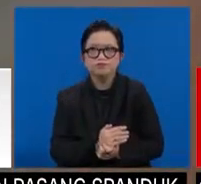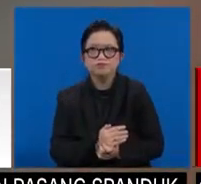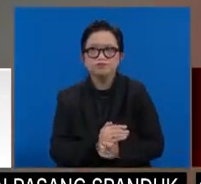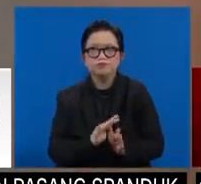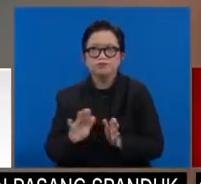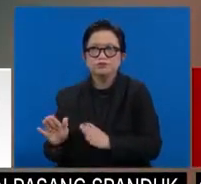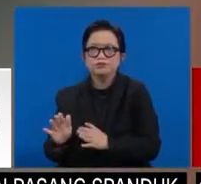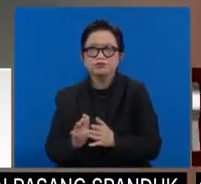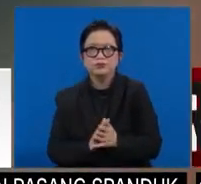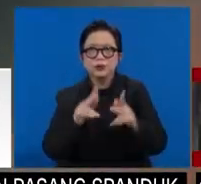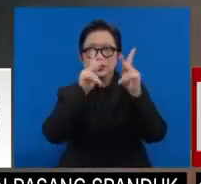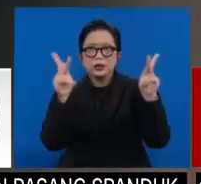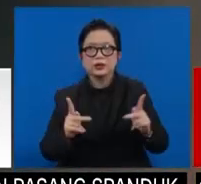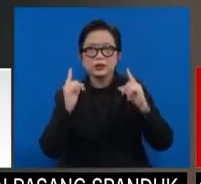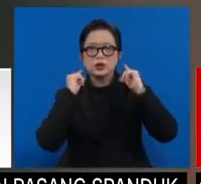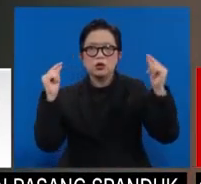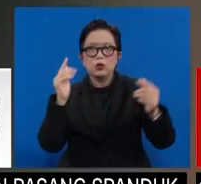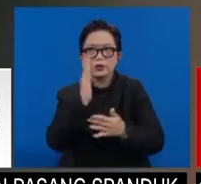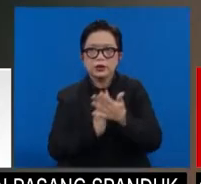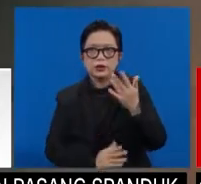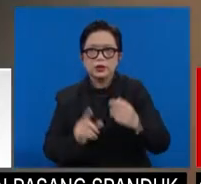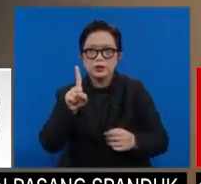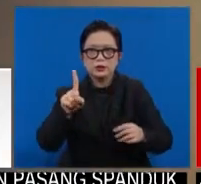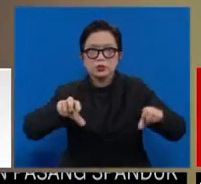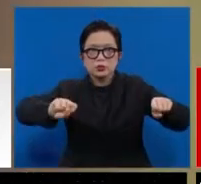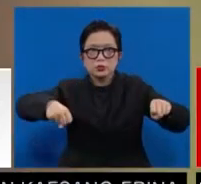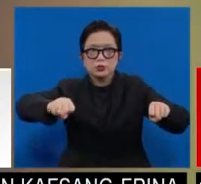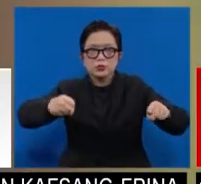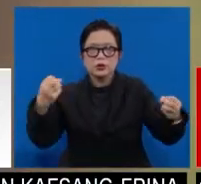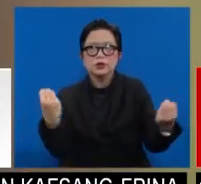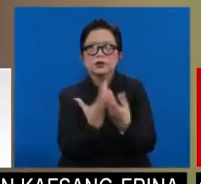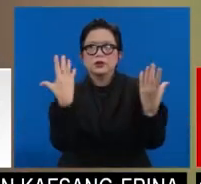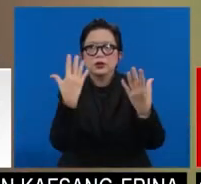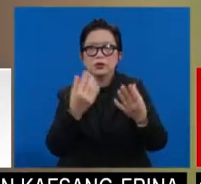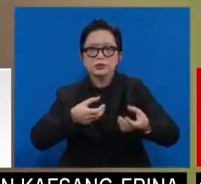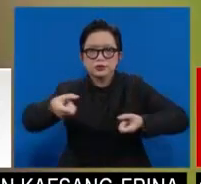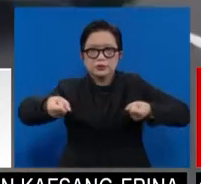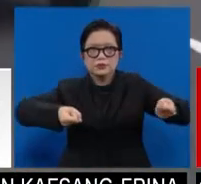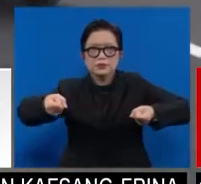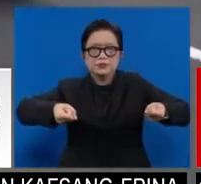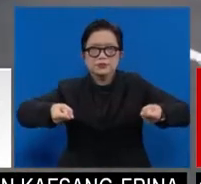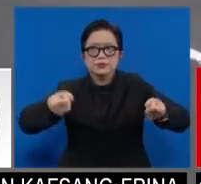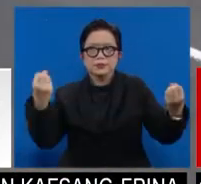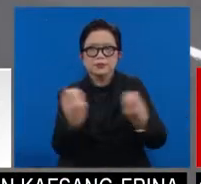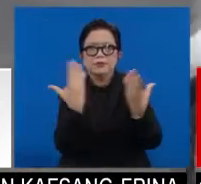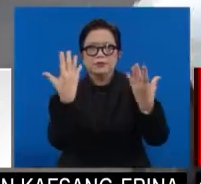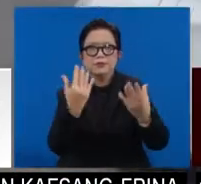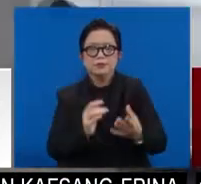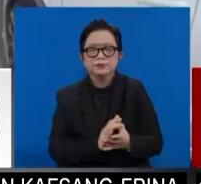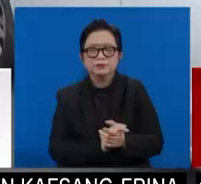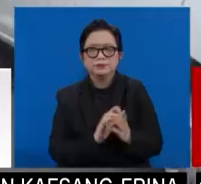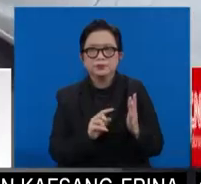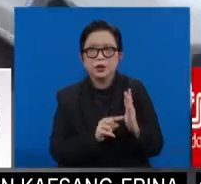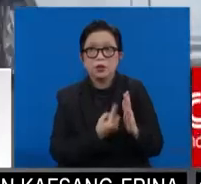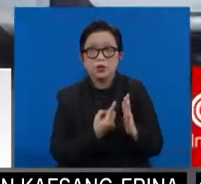Sementara di Klaten, Jawa Tengah, seorang pengendara motor tewas usai mengalami kecelakaan dengan sebuah truk tronton. Kejadian bermula saat